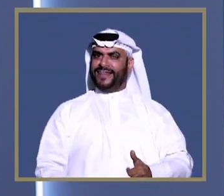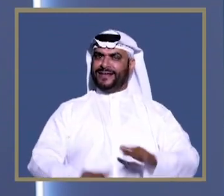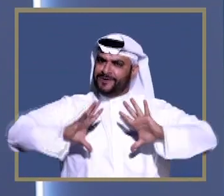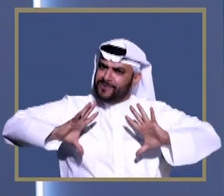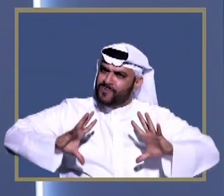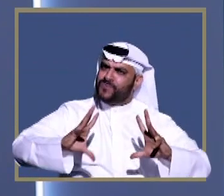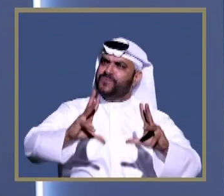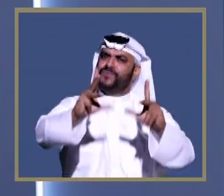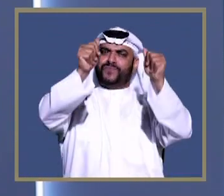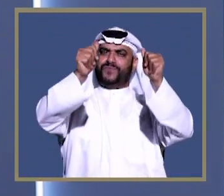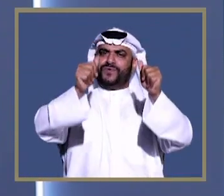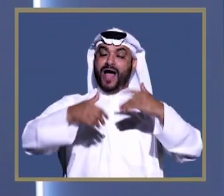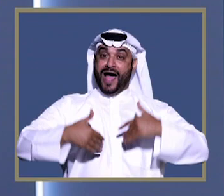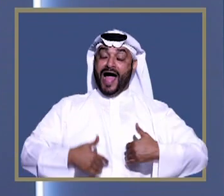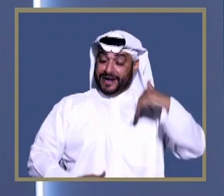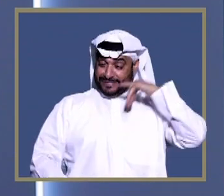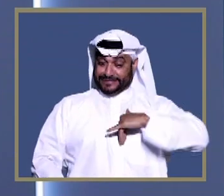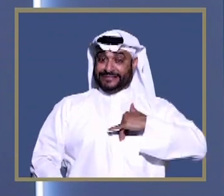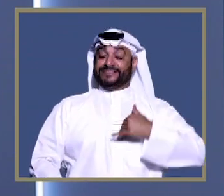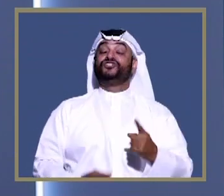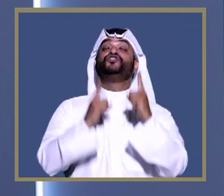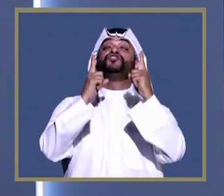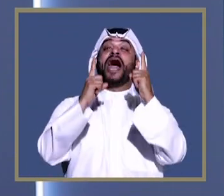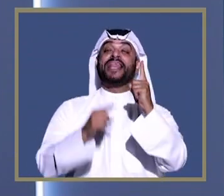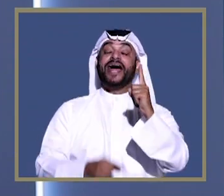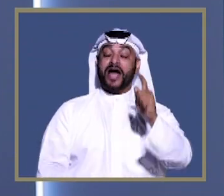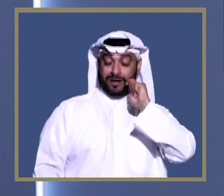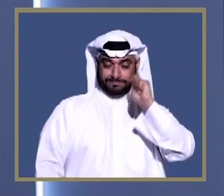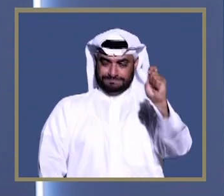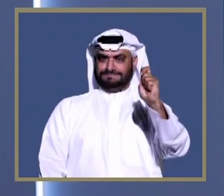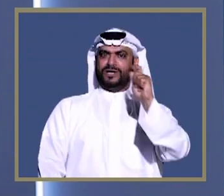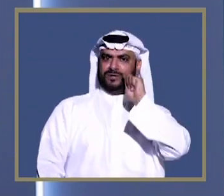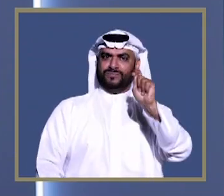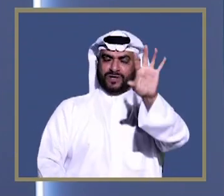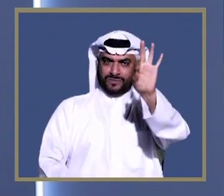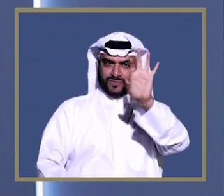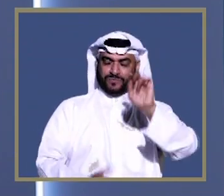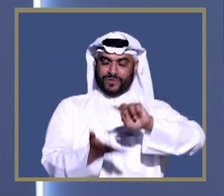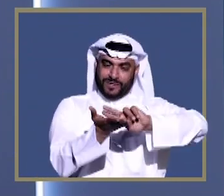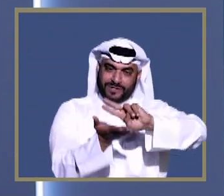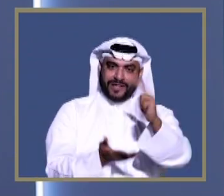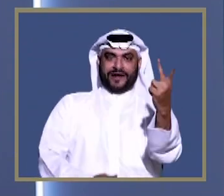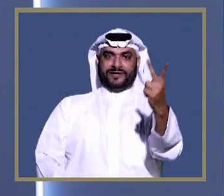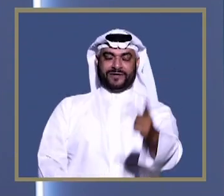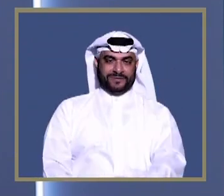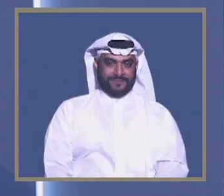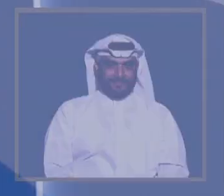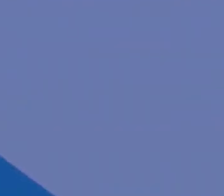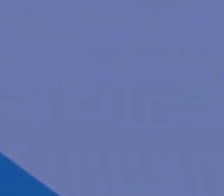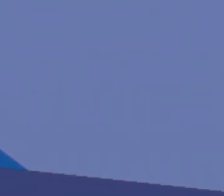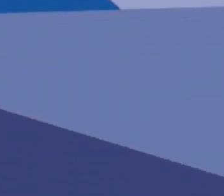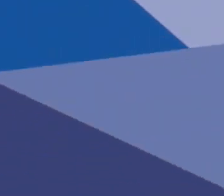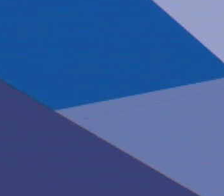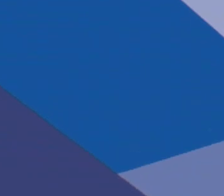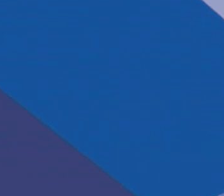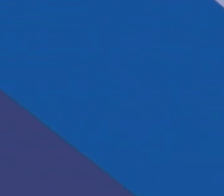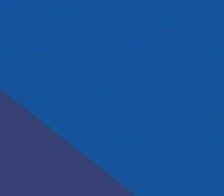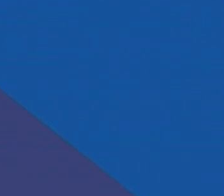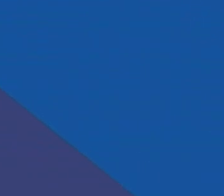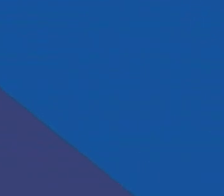عليه في كل المجالات، وأنا متفائلة بالأصوات الجريئة، أصوات التغيير.